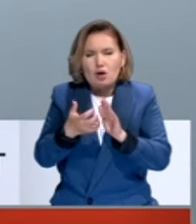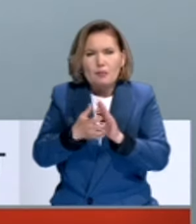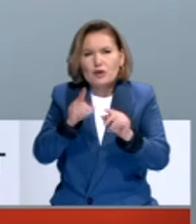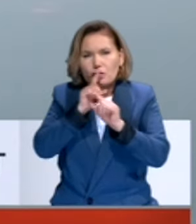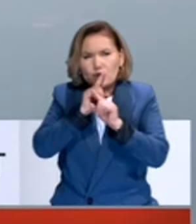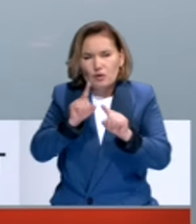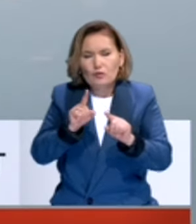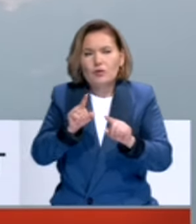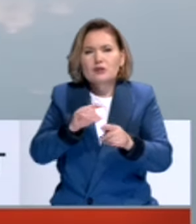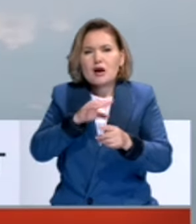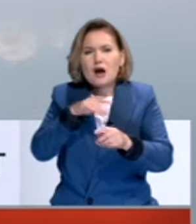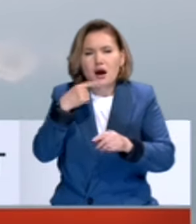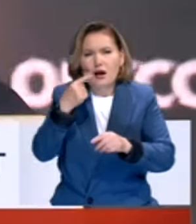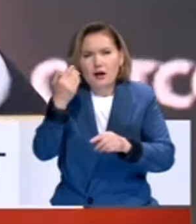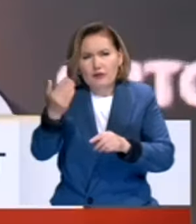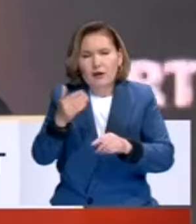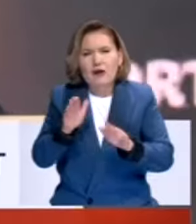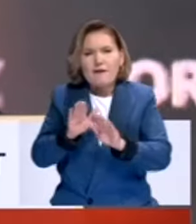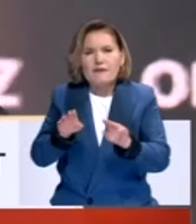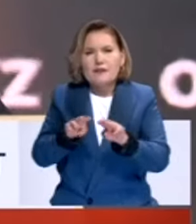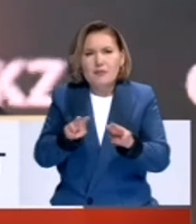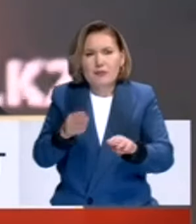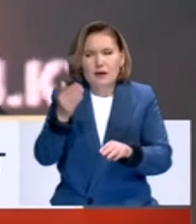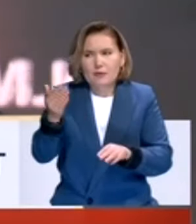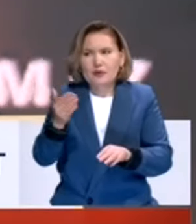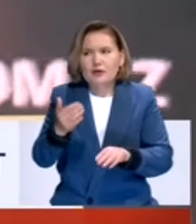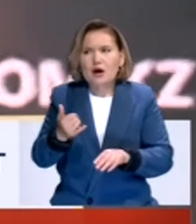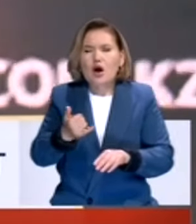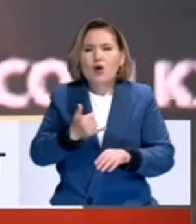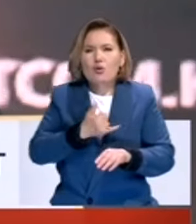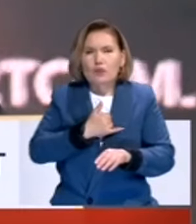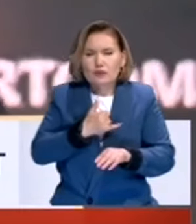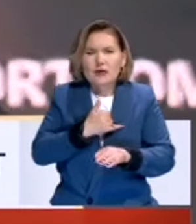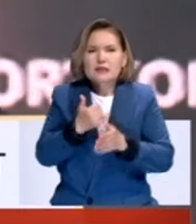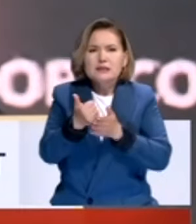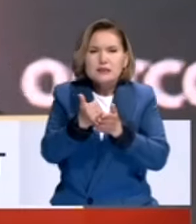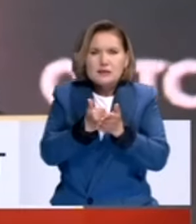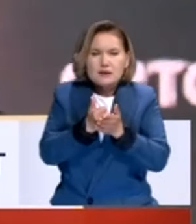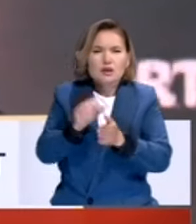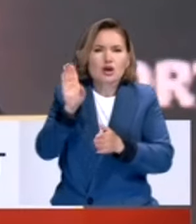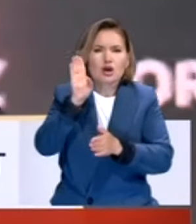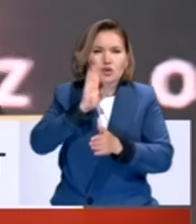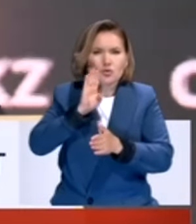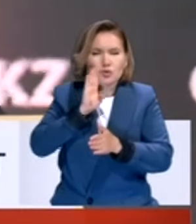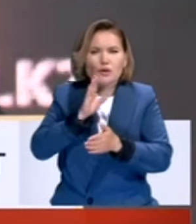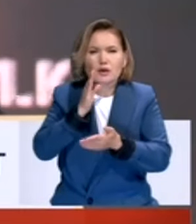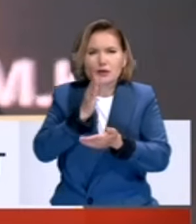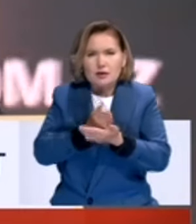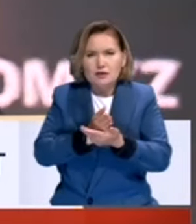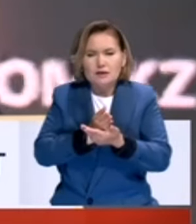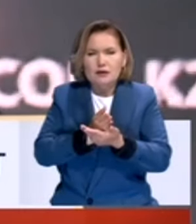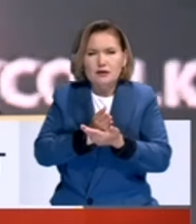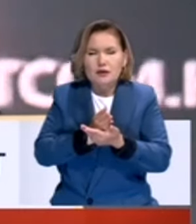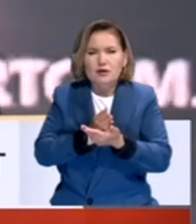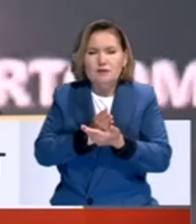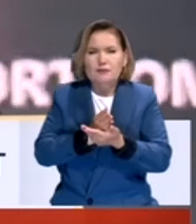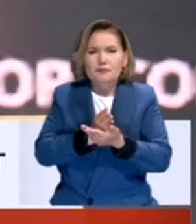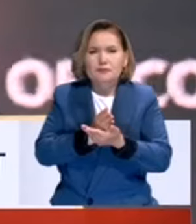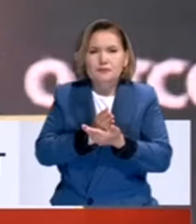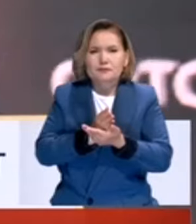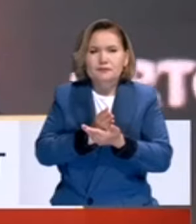дейді суға жауапты вице-министр. Орысша айтқанда оборотный, повторный водоснабжение дейміз ғой. Бұл жерде